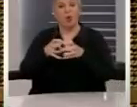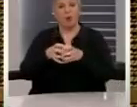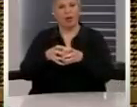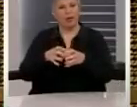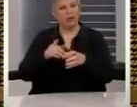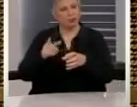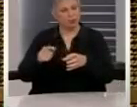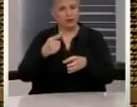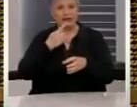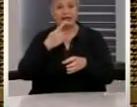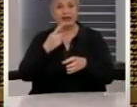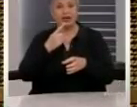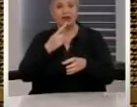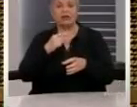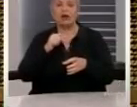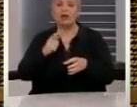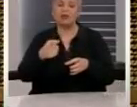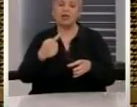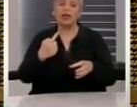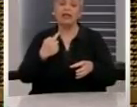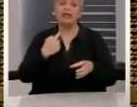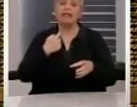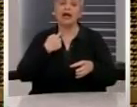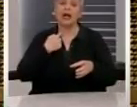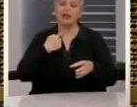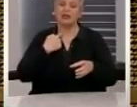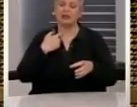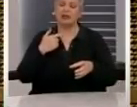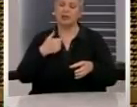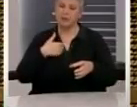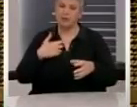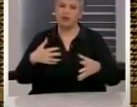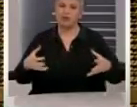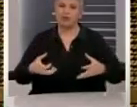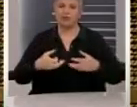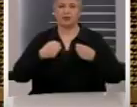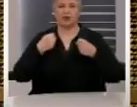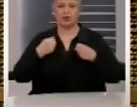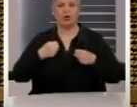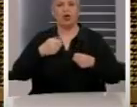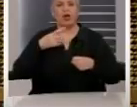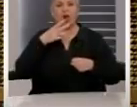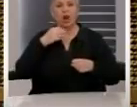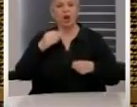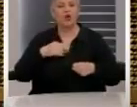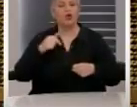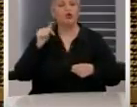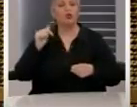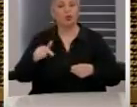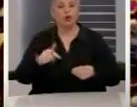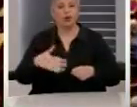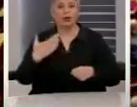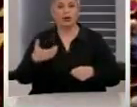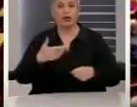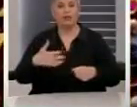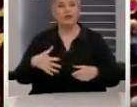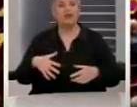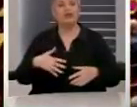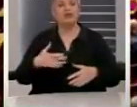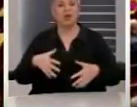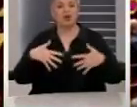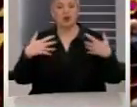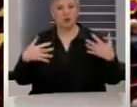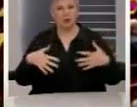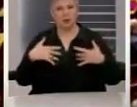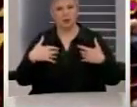αναφερόσασταν και αναφέρεται χάσαν, και ευτυχώς για τη δημοκρατία και για τον ελεύθερο κόσμο, χάσαν τότε τον πόλεμο. Παρακαλώ πολύ.